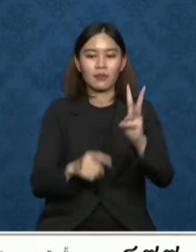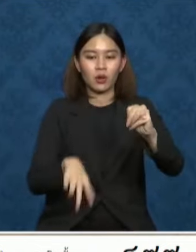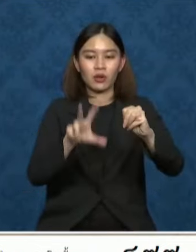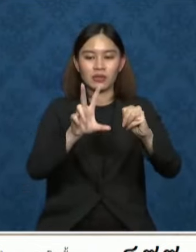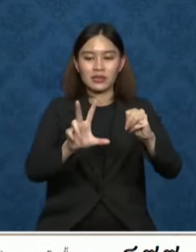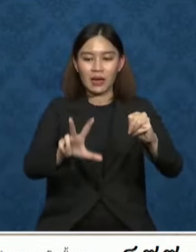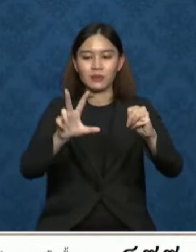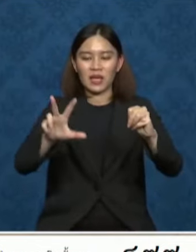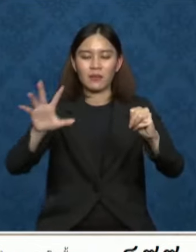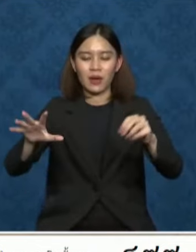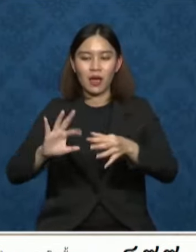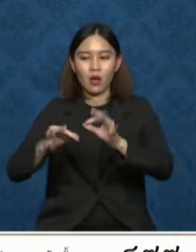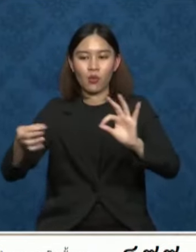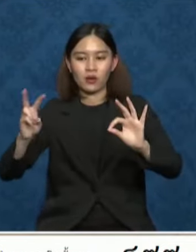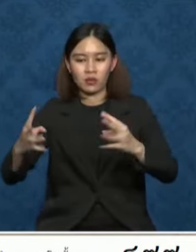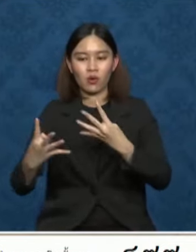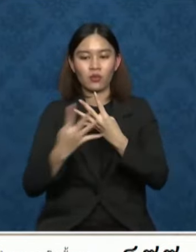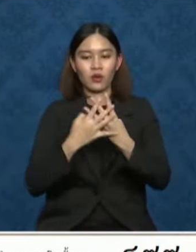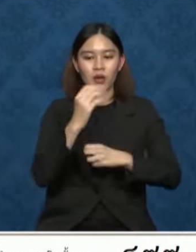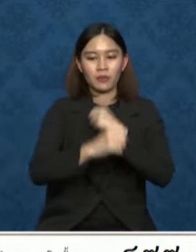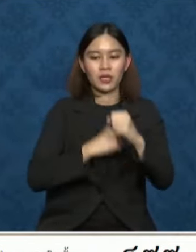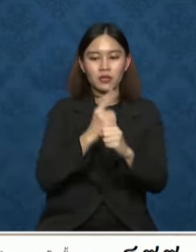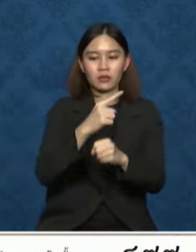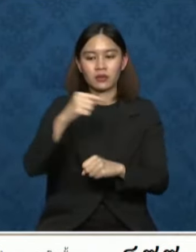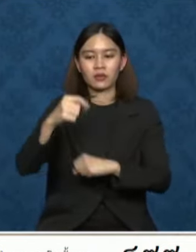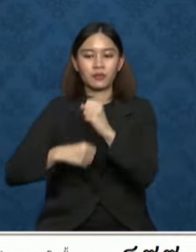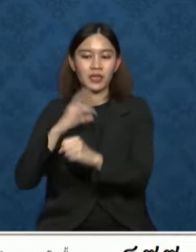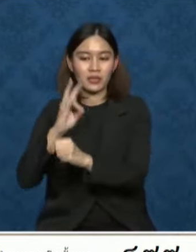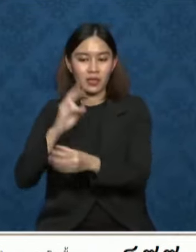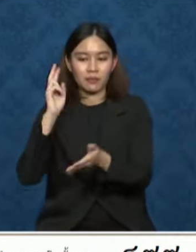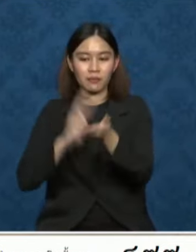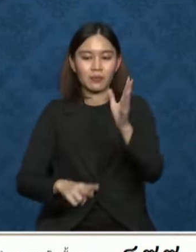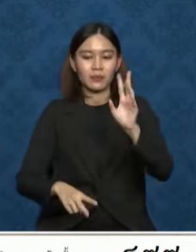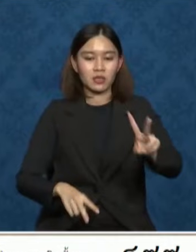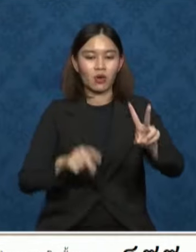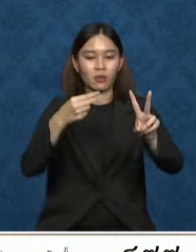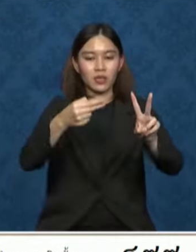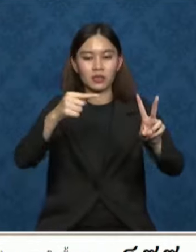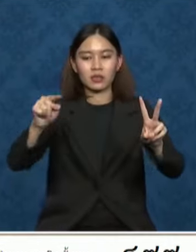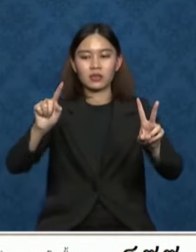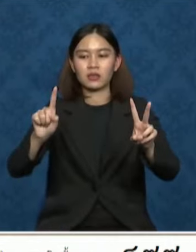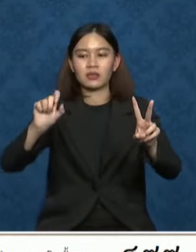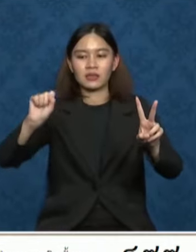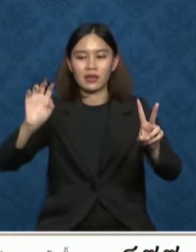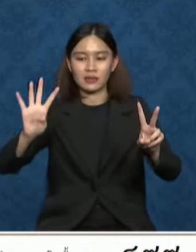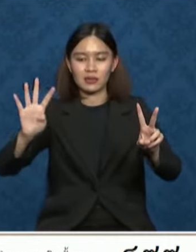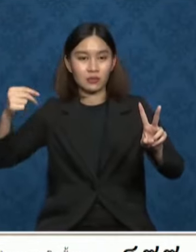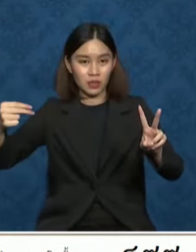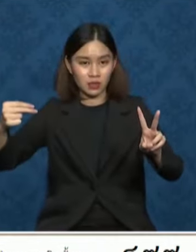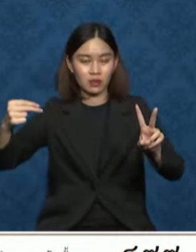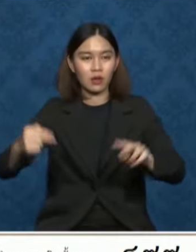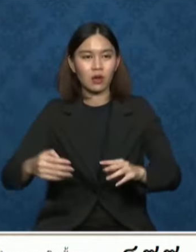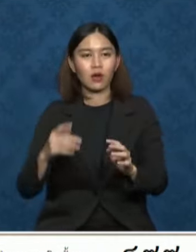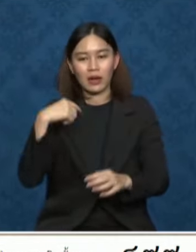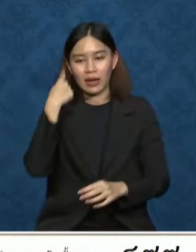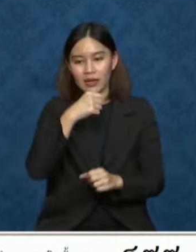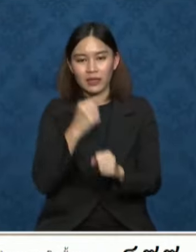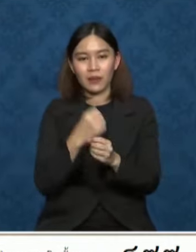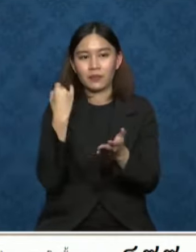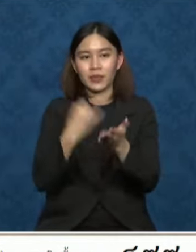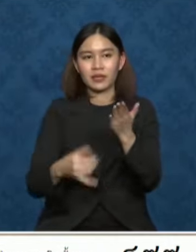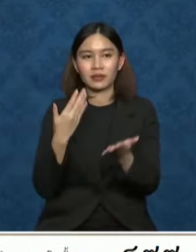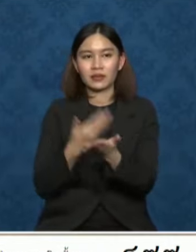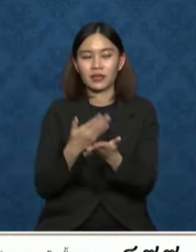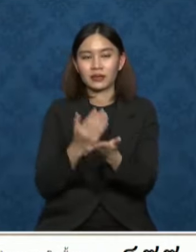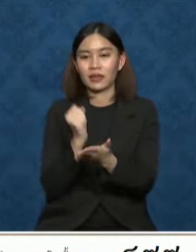35 วั risque 2จำคุกตงแต่ 1 ปีถึ 7 ปีหรอปบตงแต่ 20-140 บาทผู้กทำคามผดต้องชด